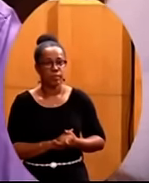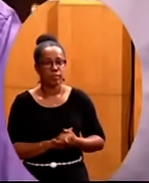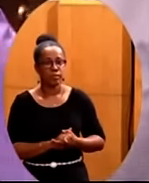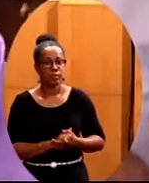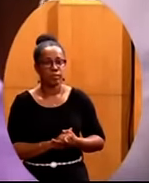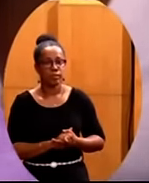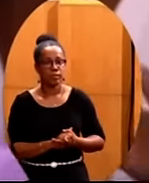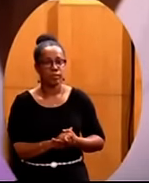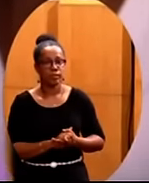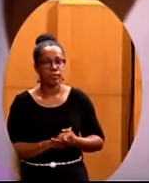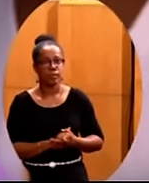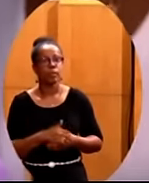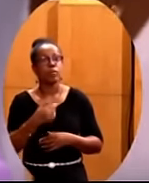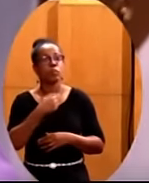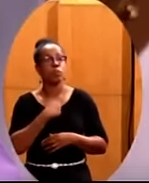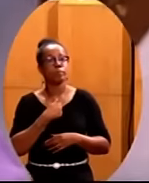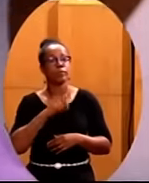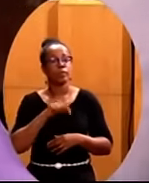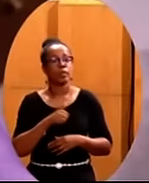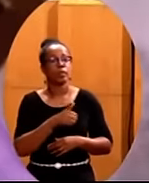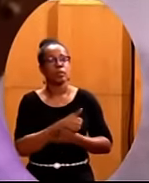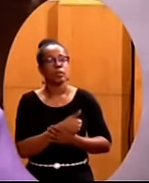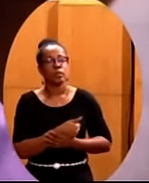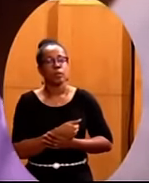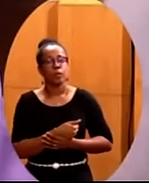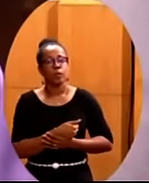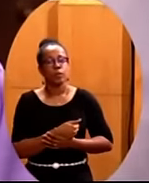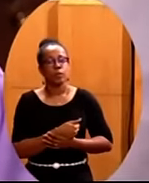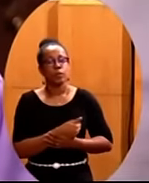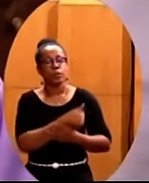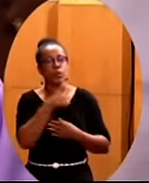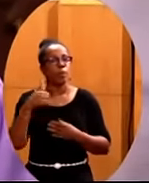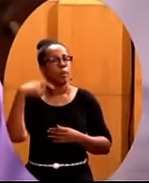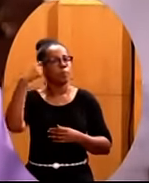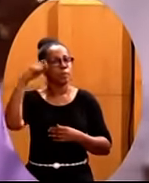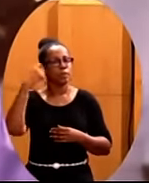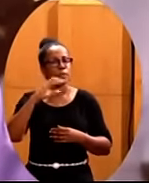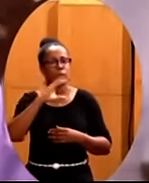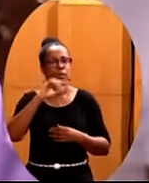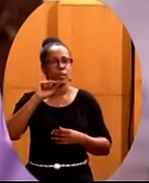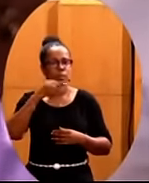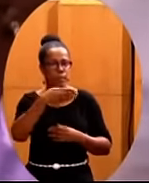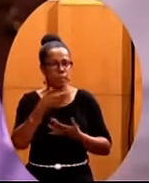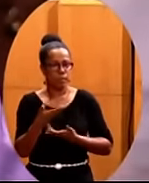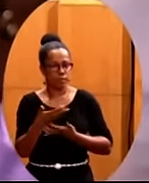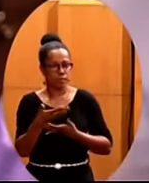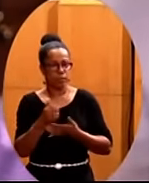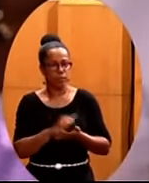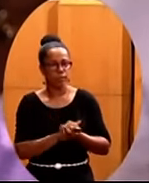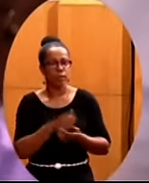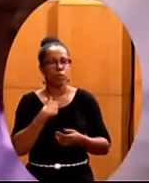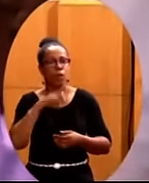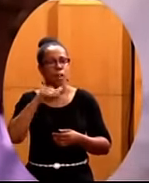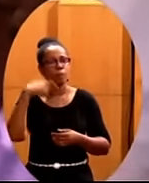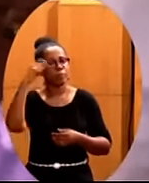est je ne suis pas seulement le président de la collectivité territoriale de Martinique je suis le